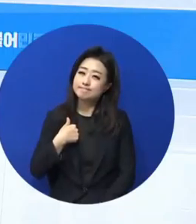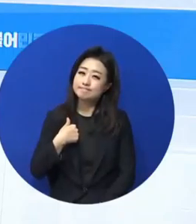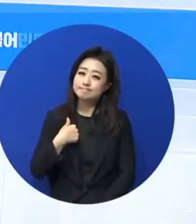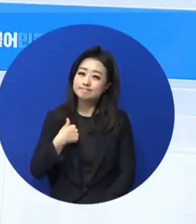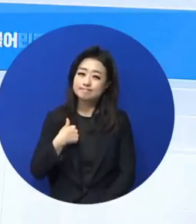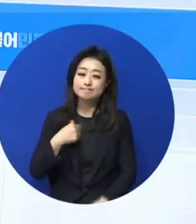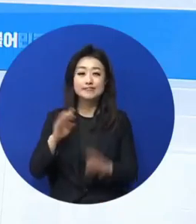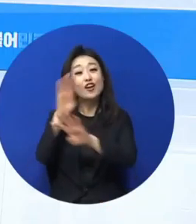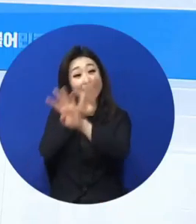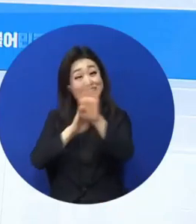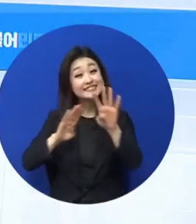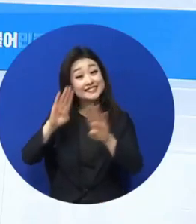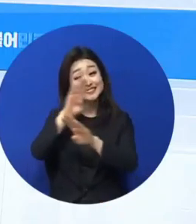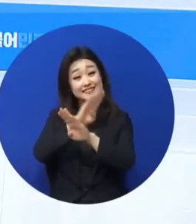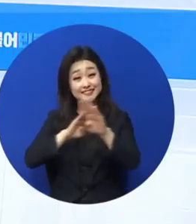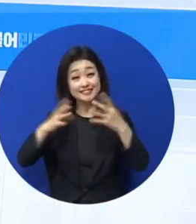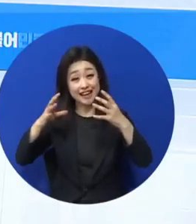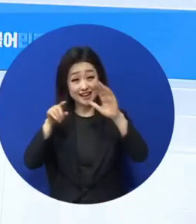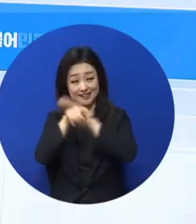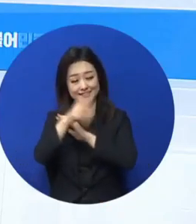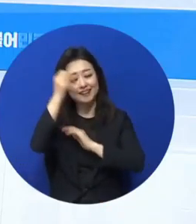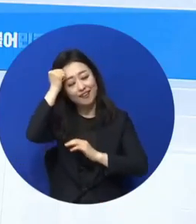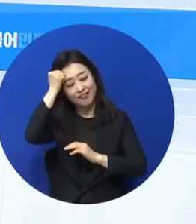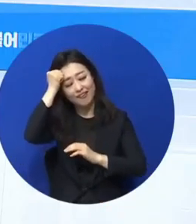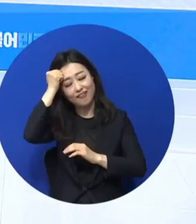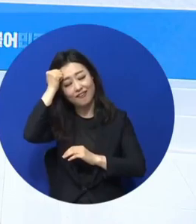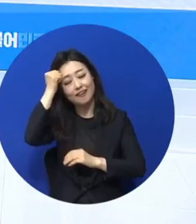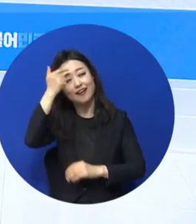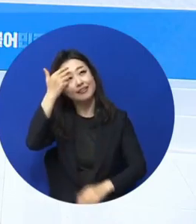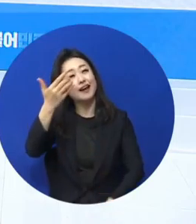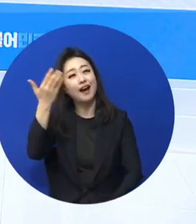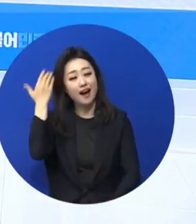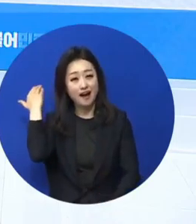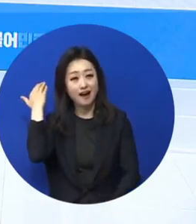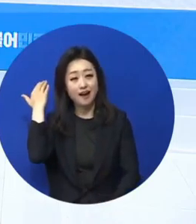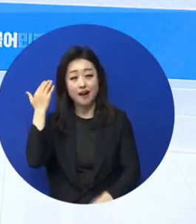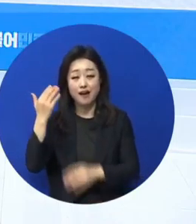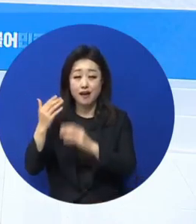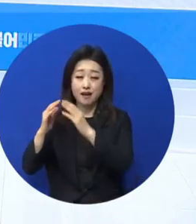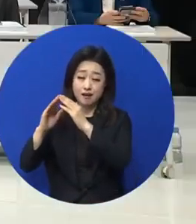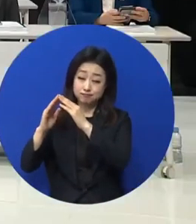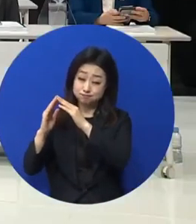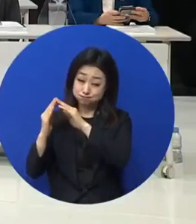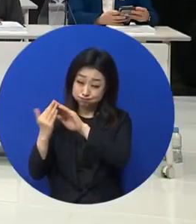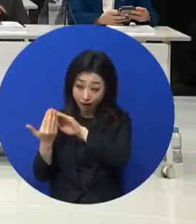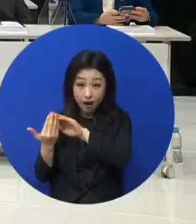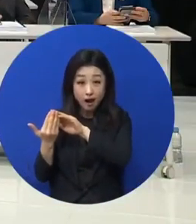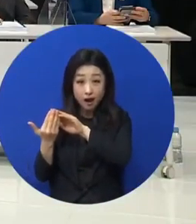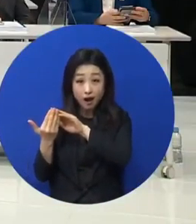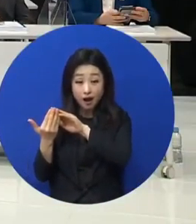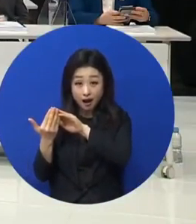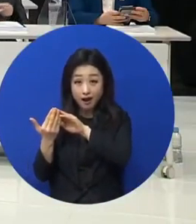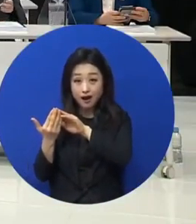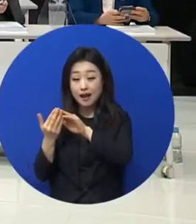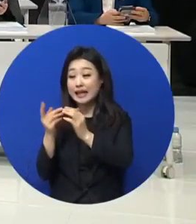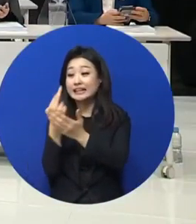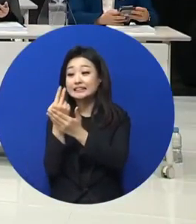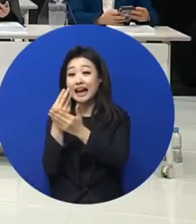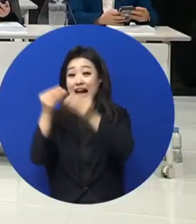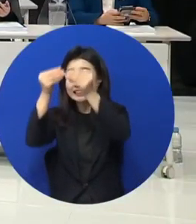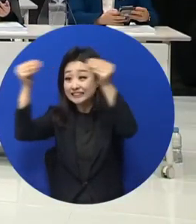그 네덜란드에 가서 굉장히 인상적이었던 것인데요. 옛날에 있는 오래된 건물들의 창틀을 바꾸는 것도